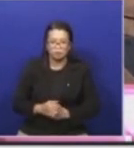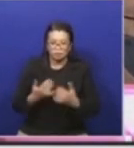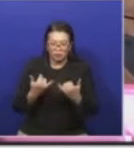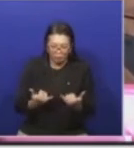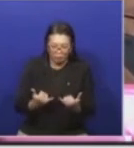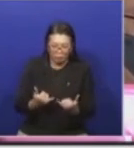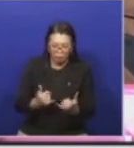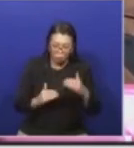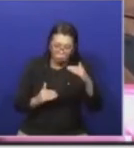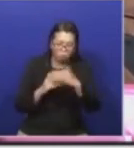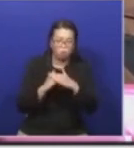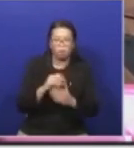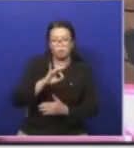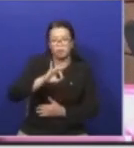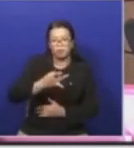งมาถึง